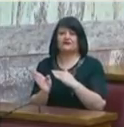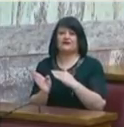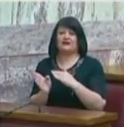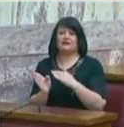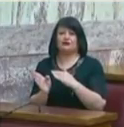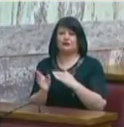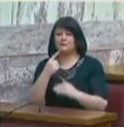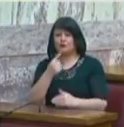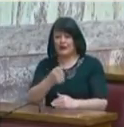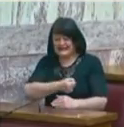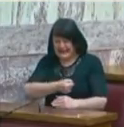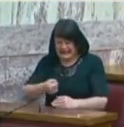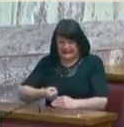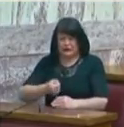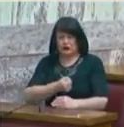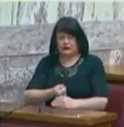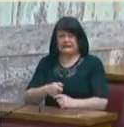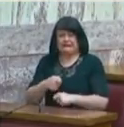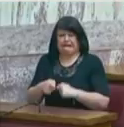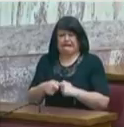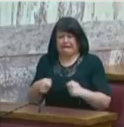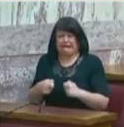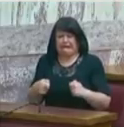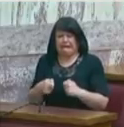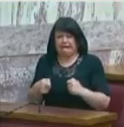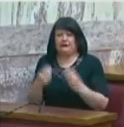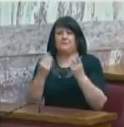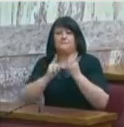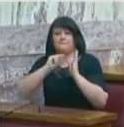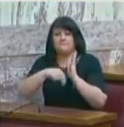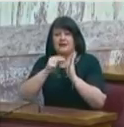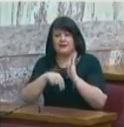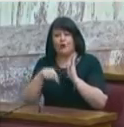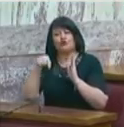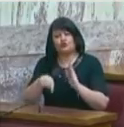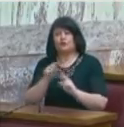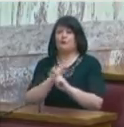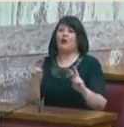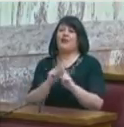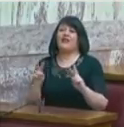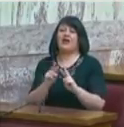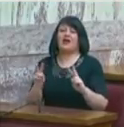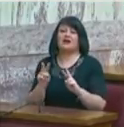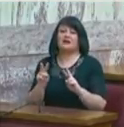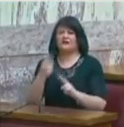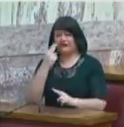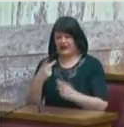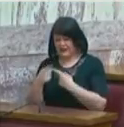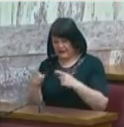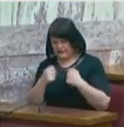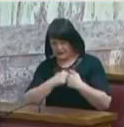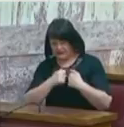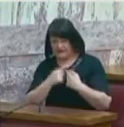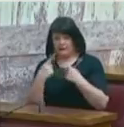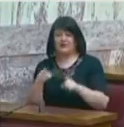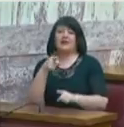το στενό κορσέ των προγραμμάτων προσαρμογής, τόσο πιο σαφής θα γίνονται οι διαφορές μεταξύ της δικής σας